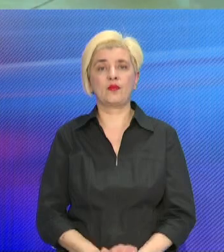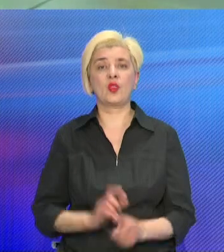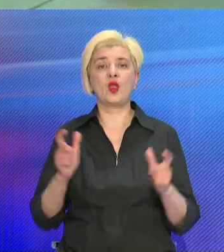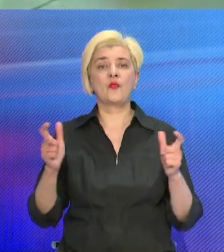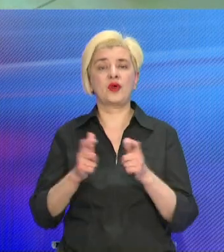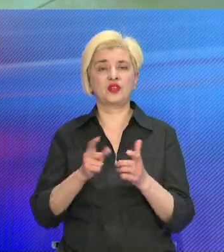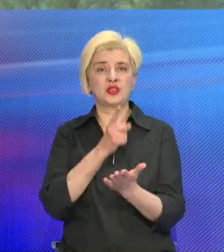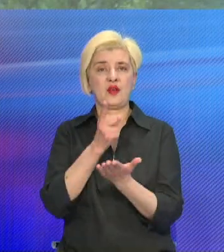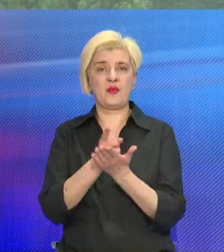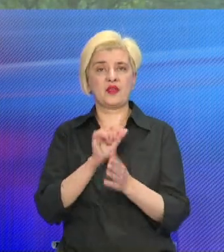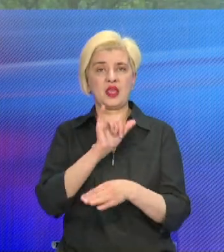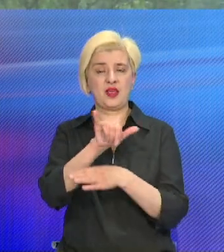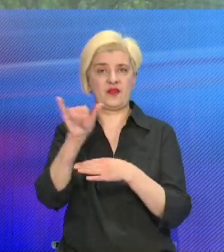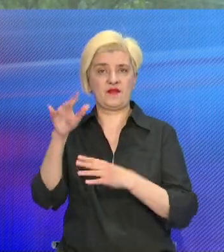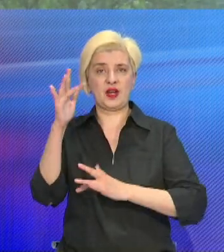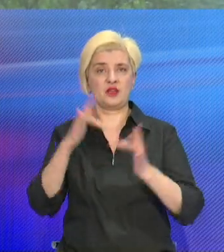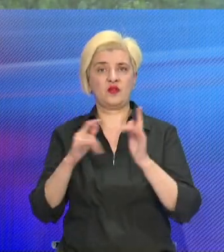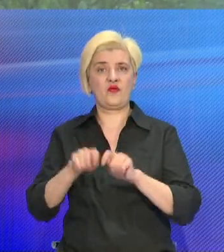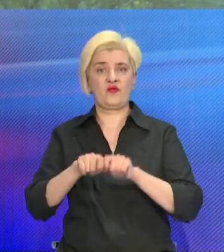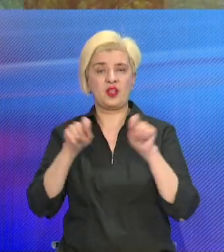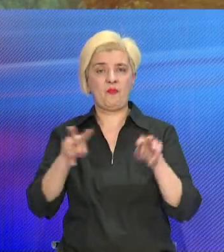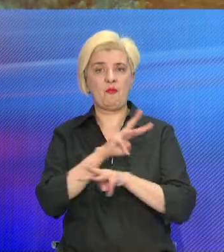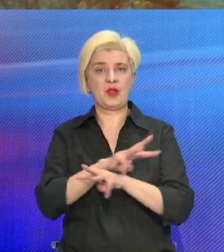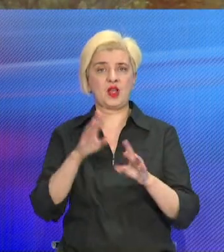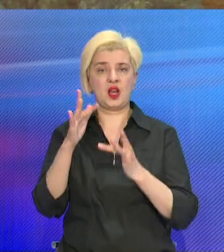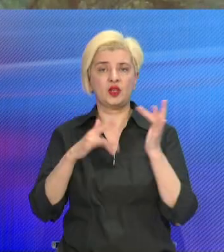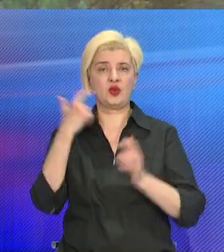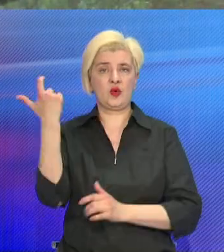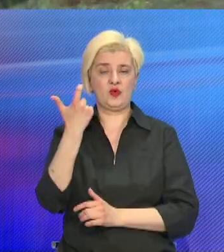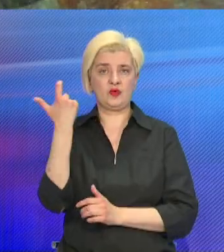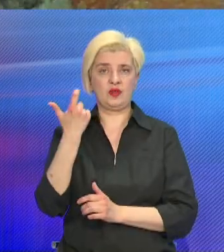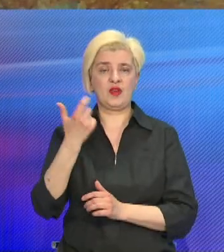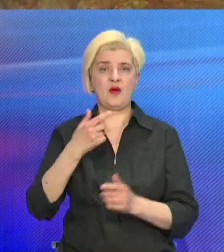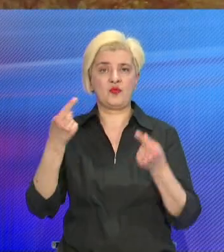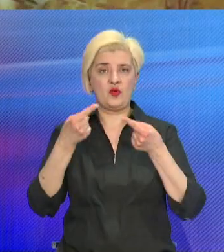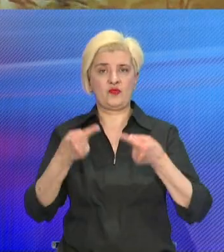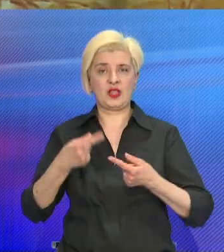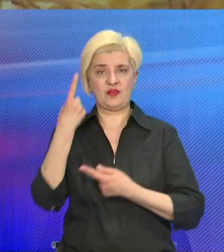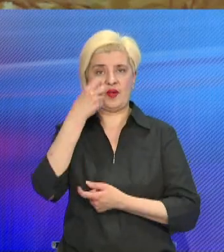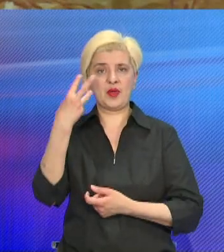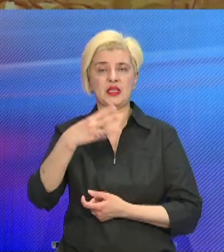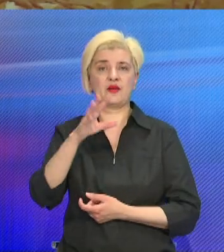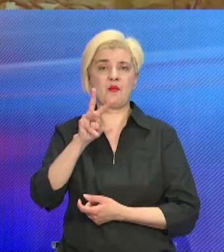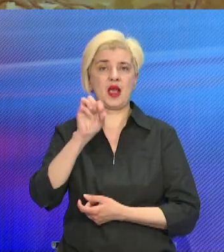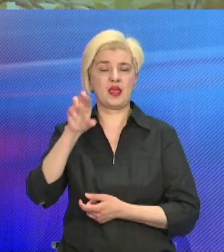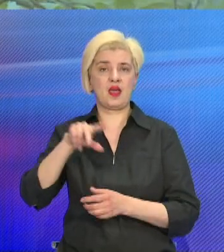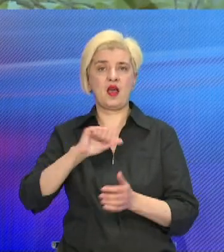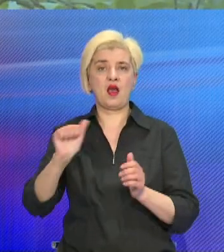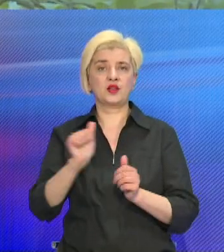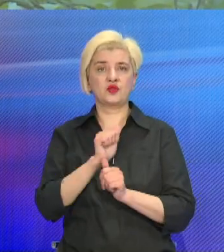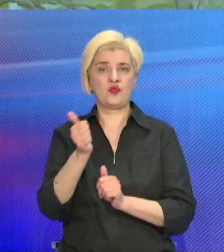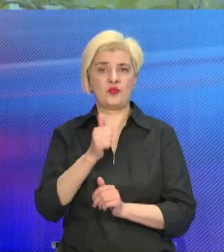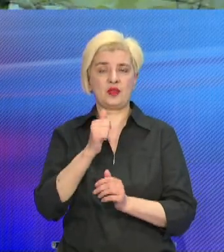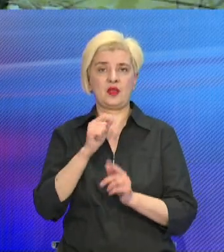Обмежование и заборона на наведывание лесу уведены Министерством лесной господарки. Поводле информации на 30 мая, особливый режим